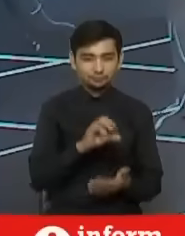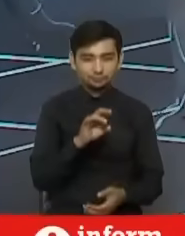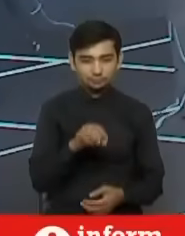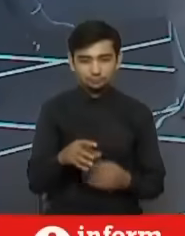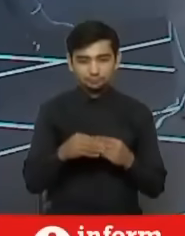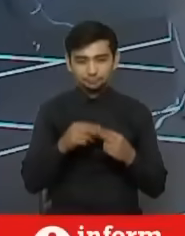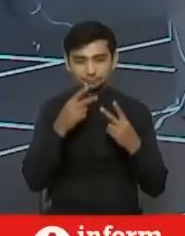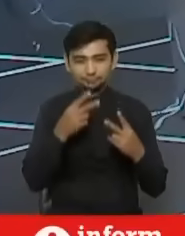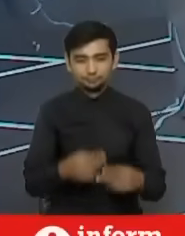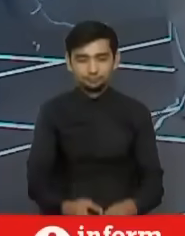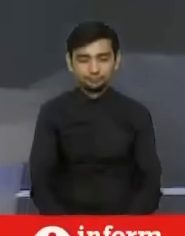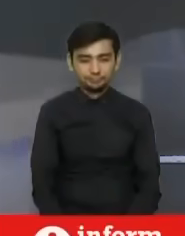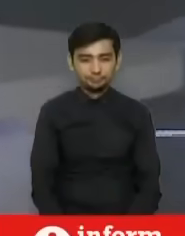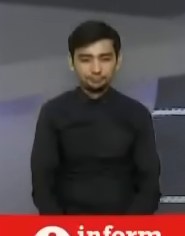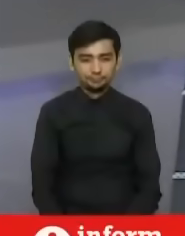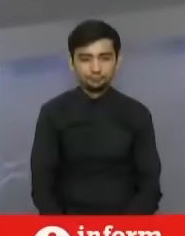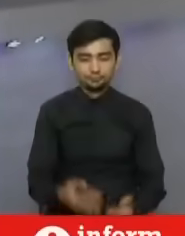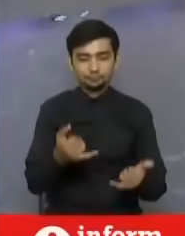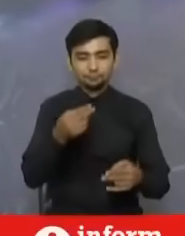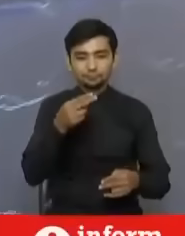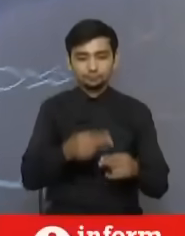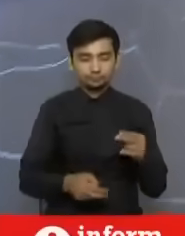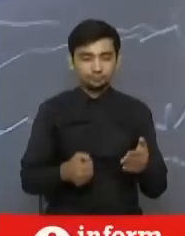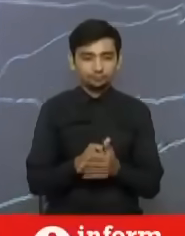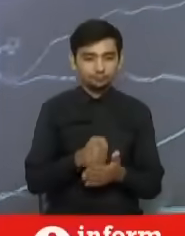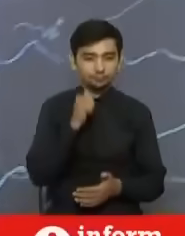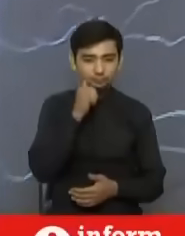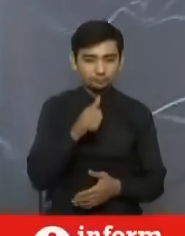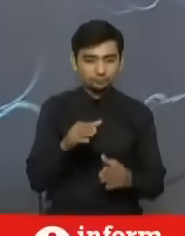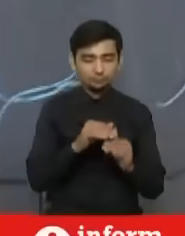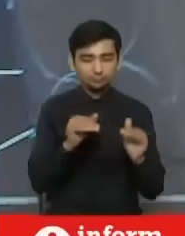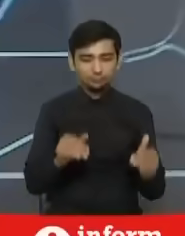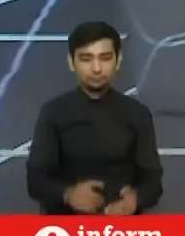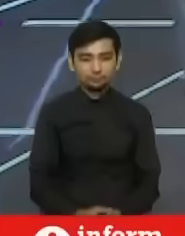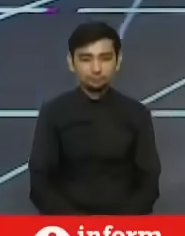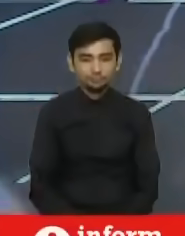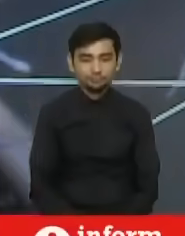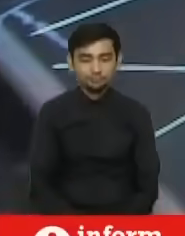бірге көрейік. Ал біз өздеріңізбен ертеңге дейін қоштасамыз. Аман сау болыңыздар.